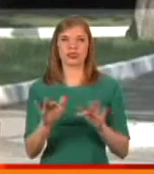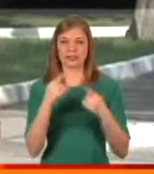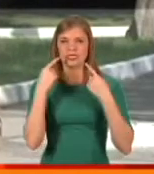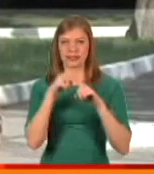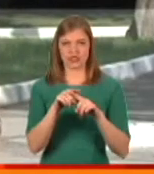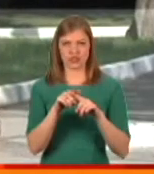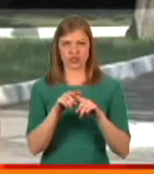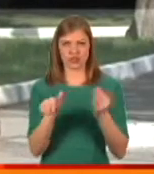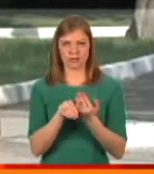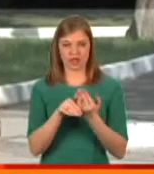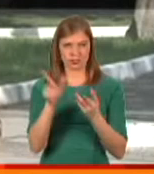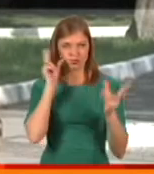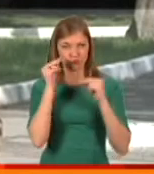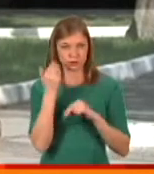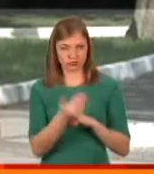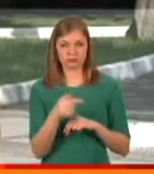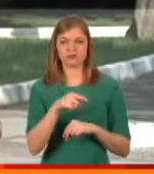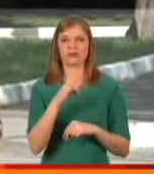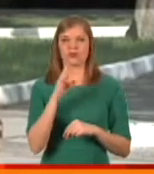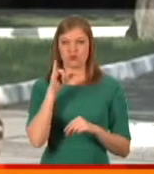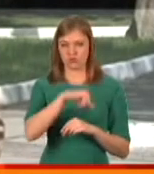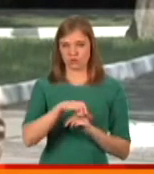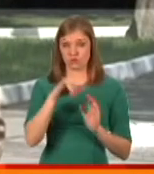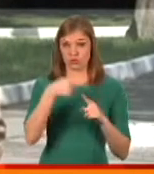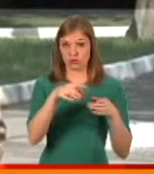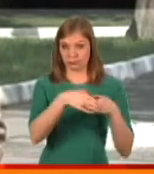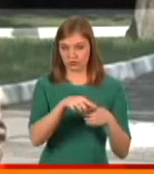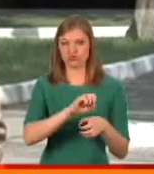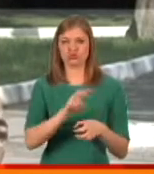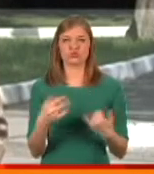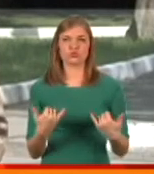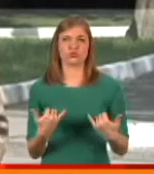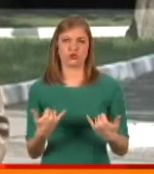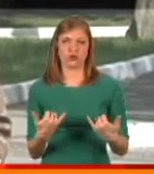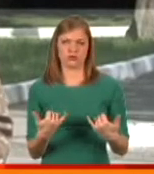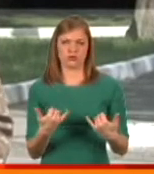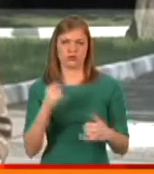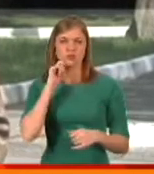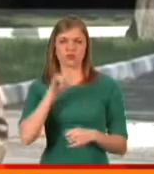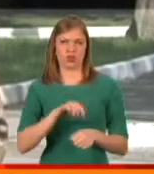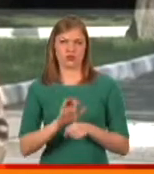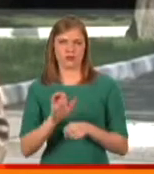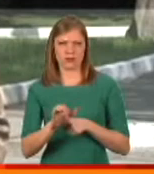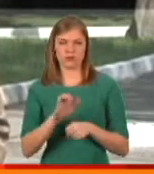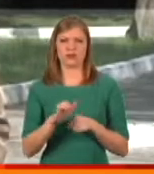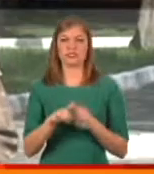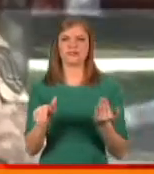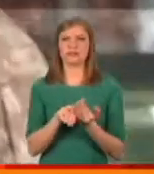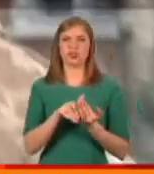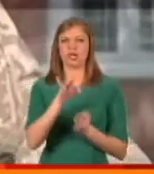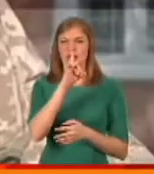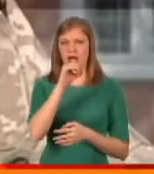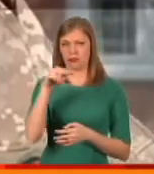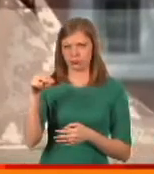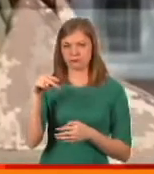засобам розвідки, які на зброні у яких є сучасні українського виробництва засоби РЕБ,